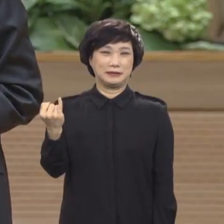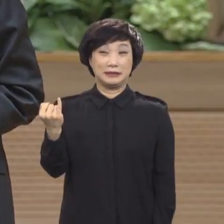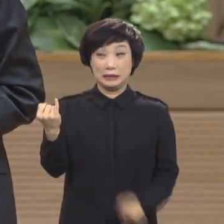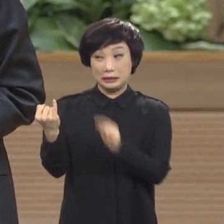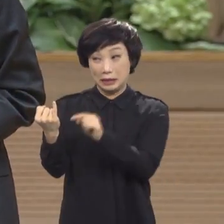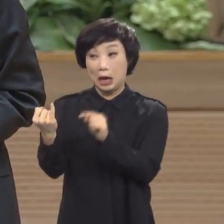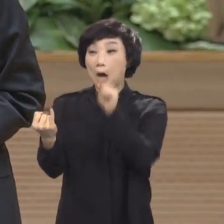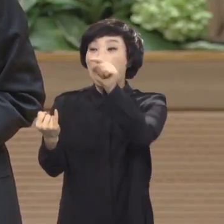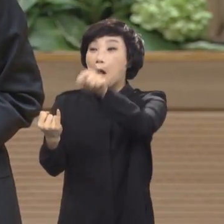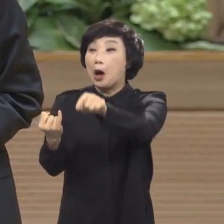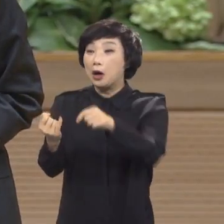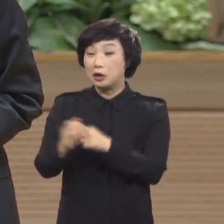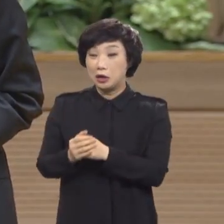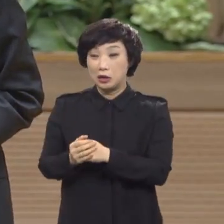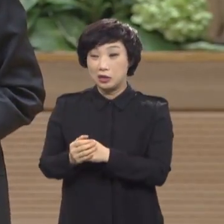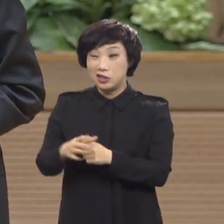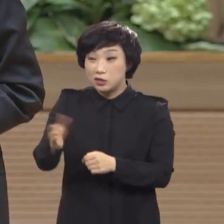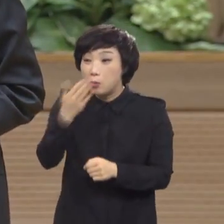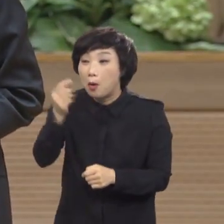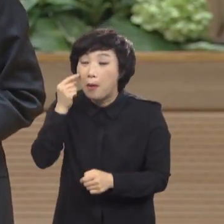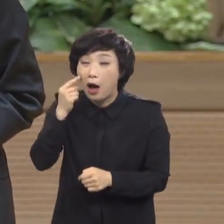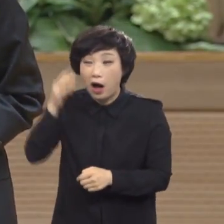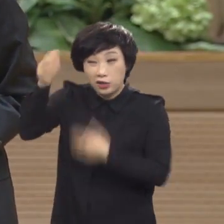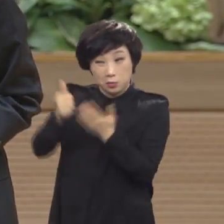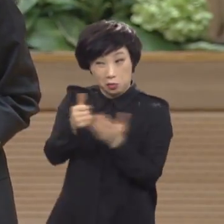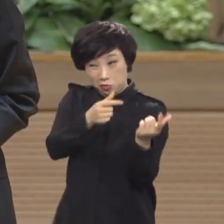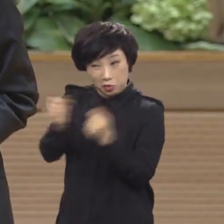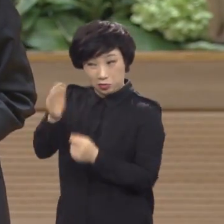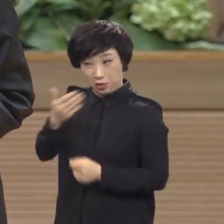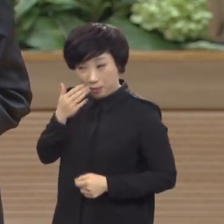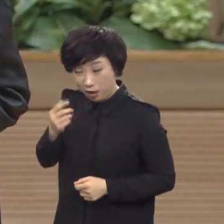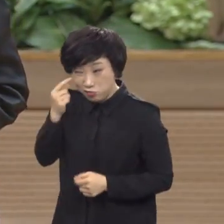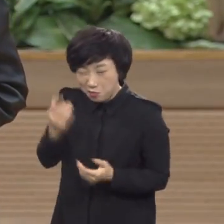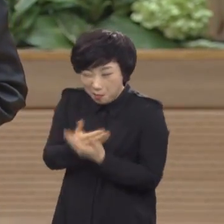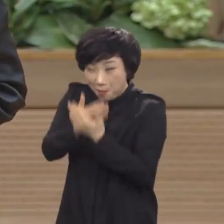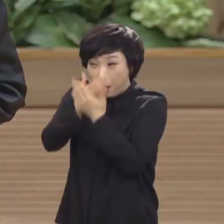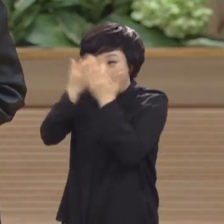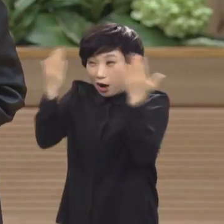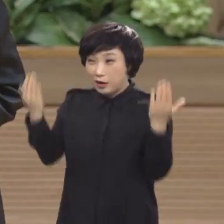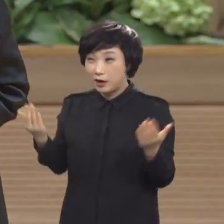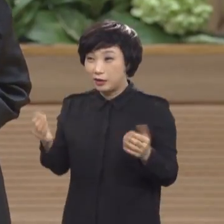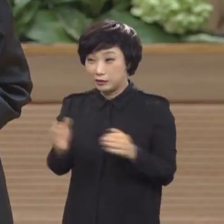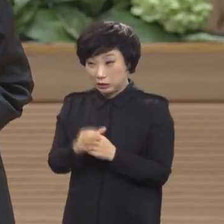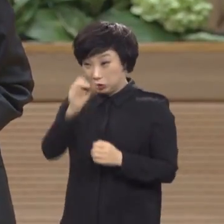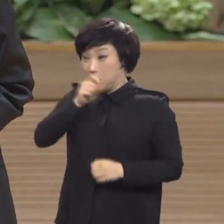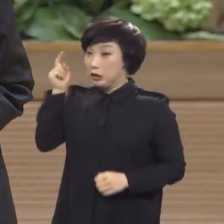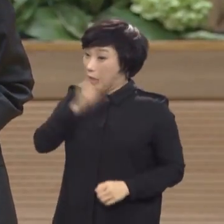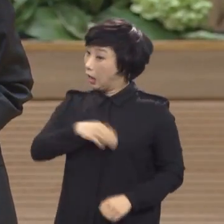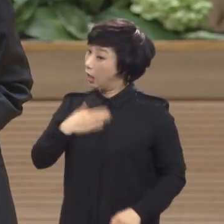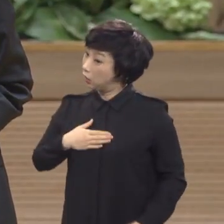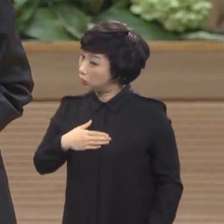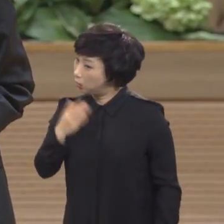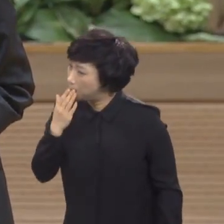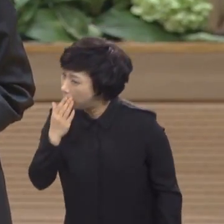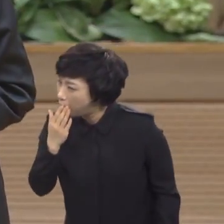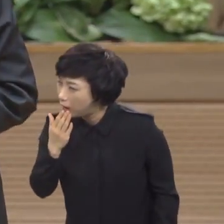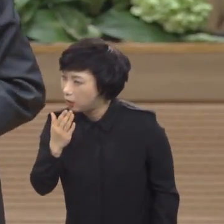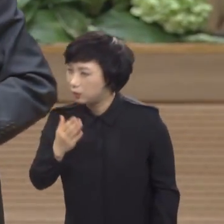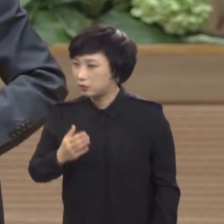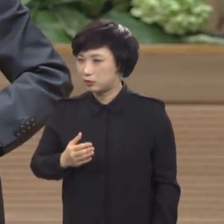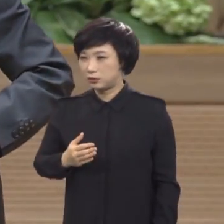네가 하나님이 된다고 하니까, 눈이 밝아진다고 하니까, 선악을 알게